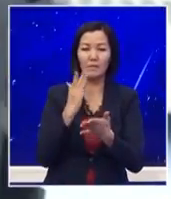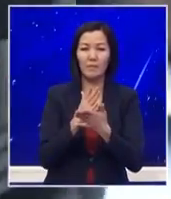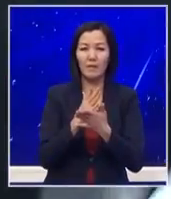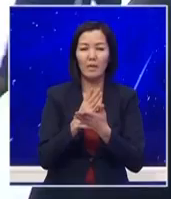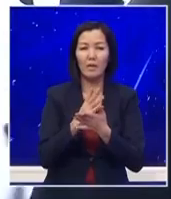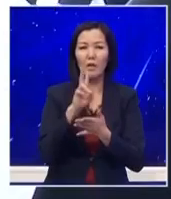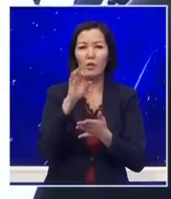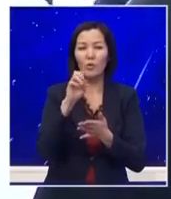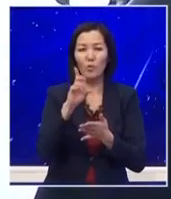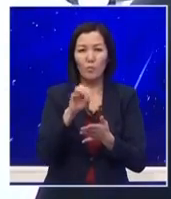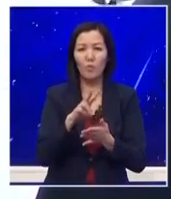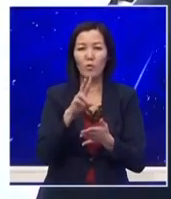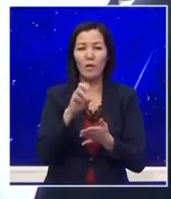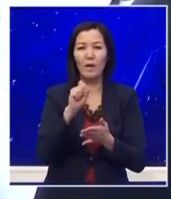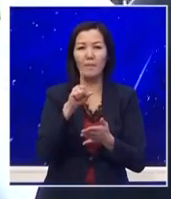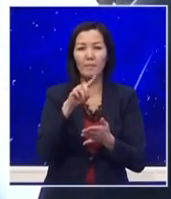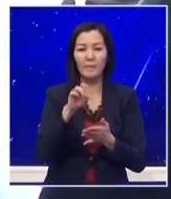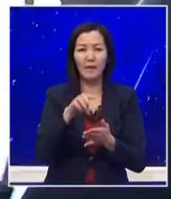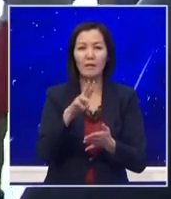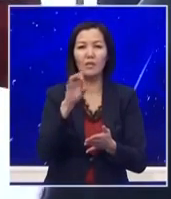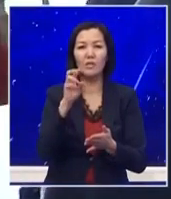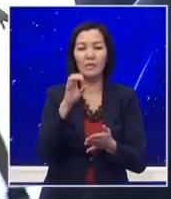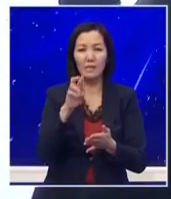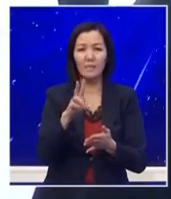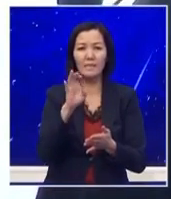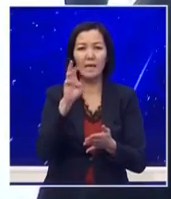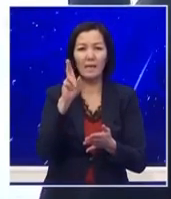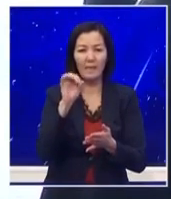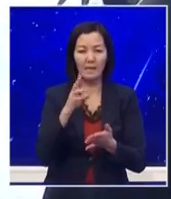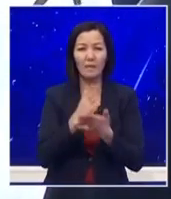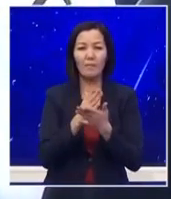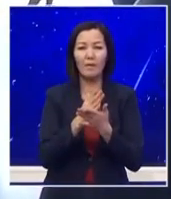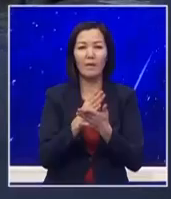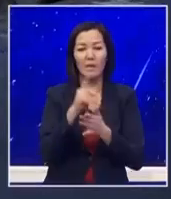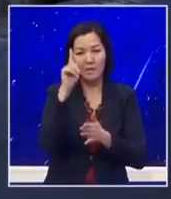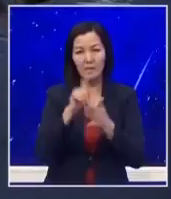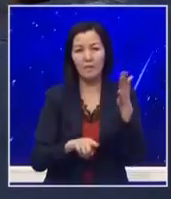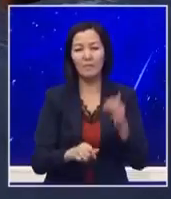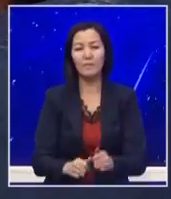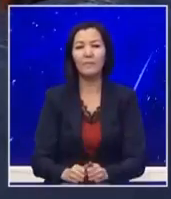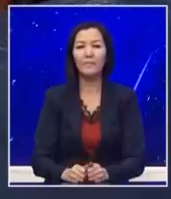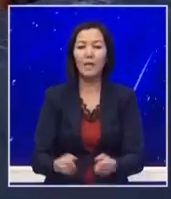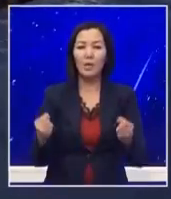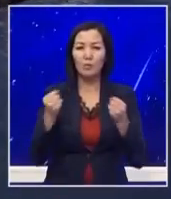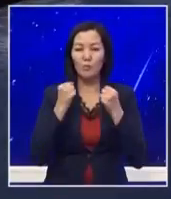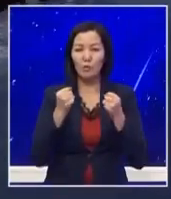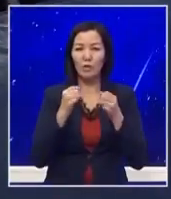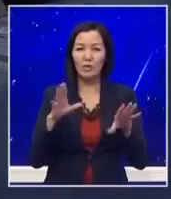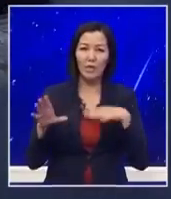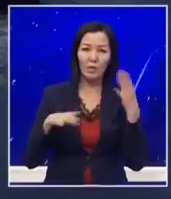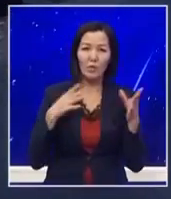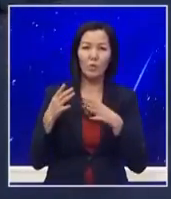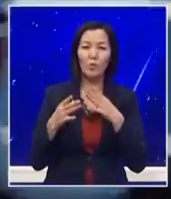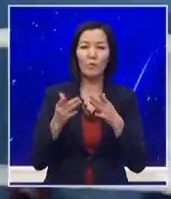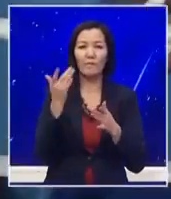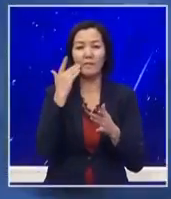Хаметов Нұрбол деген, Меден Шыңғыз деген, Ембенгер Сакен деген балалар содан күтеміз енді. Спортшылар жаттығуда жүрсе де, жиі рингке